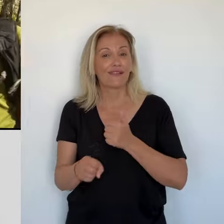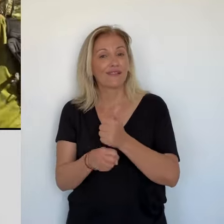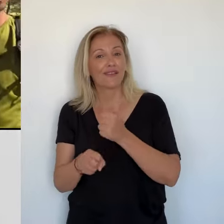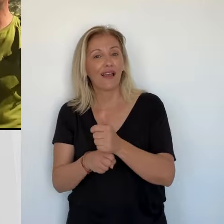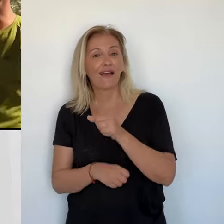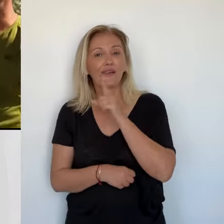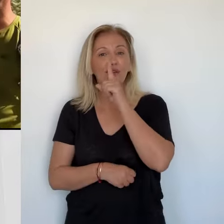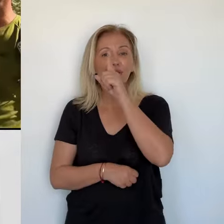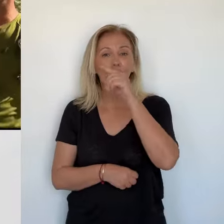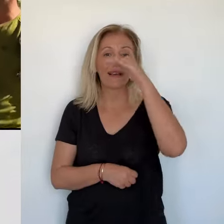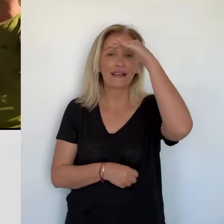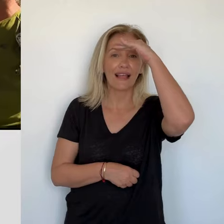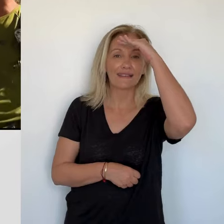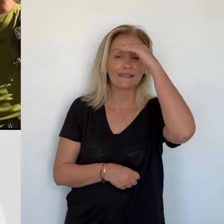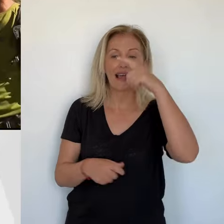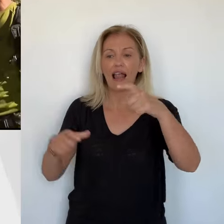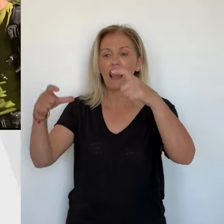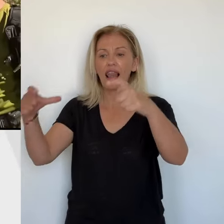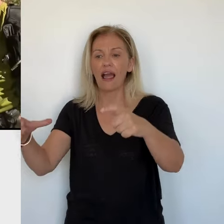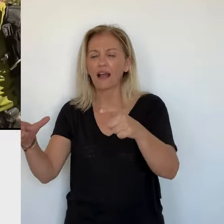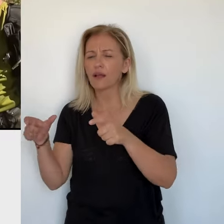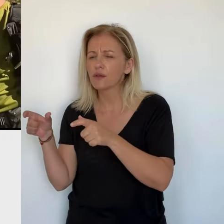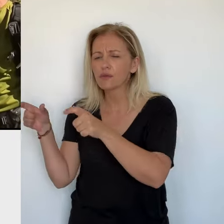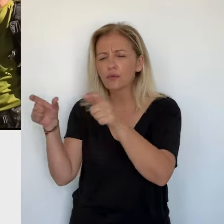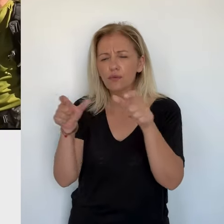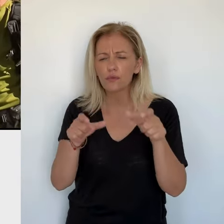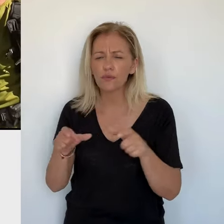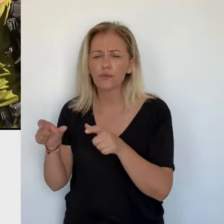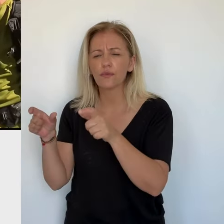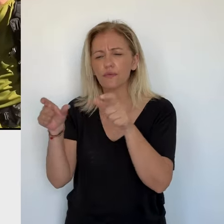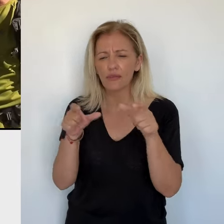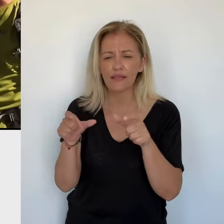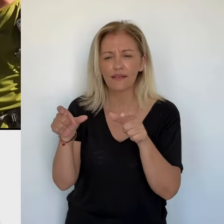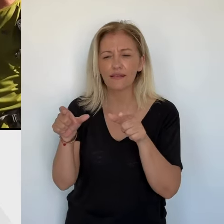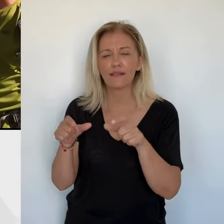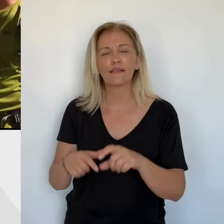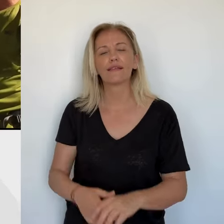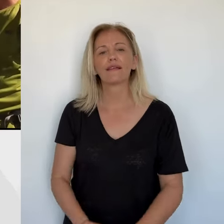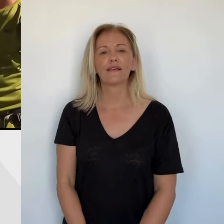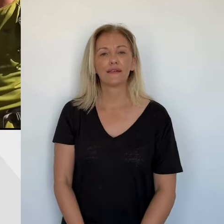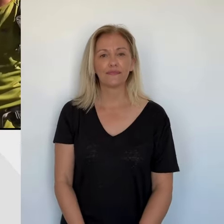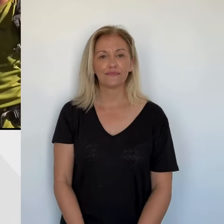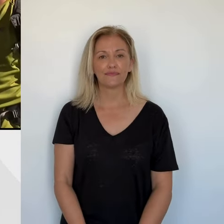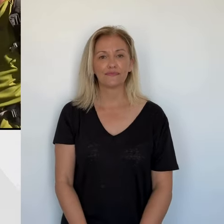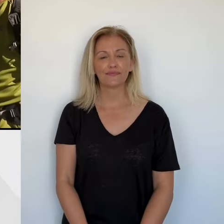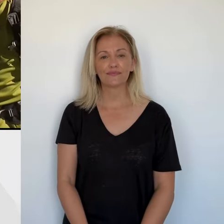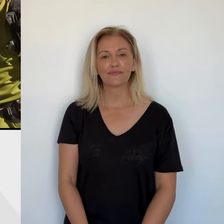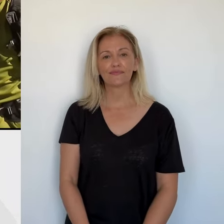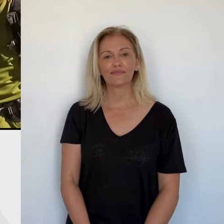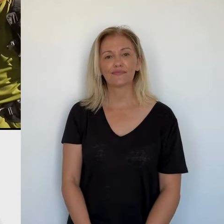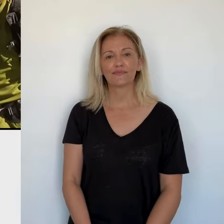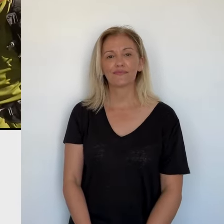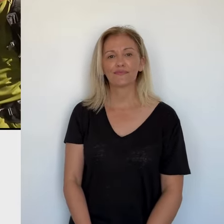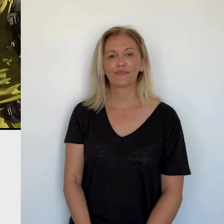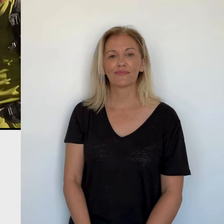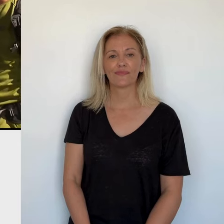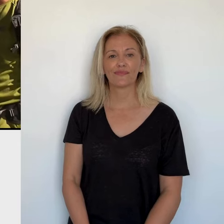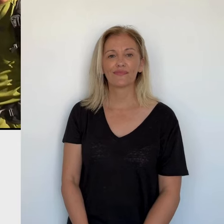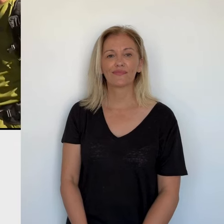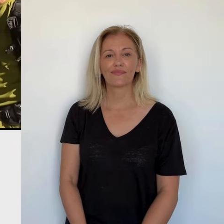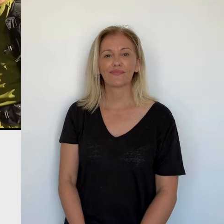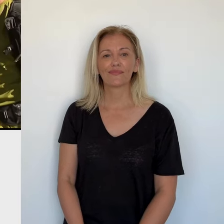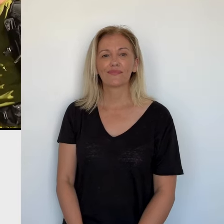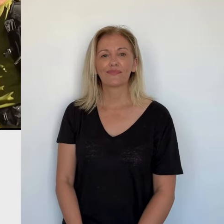va, il y a un peu de monde? Ah, pas grand monde, là, ouais, ça va. Ouais, c'est calme. Ça commence à ça pas démarrer encore? Non. Cette année, le parc naturel a